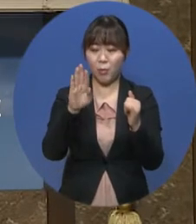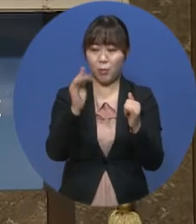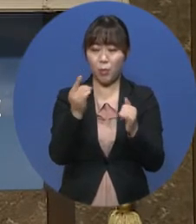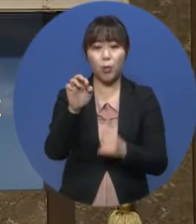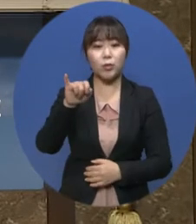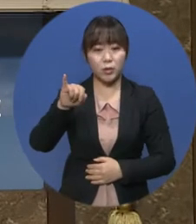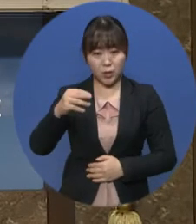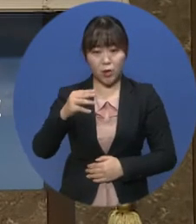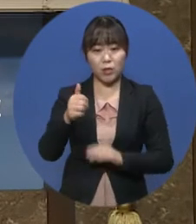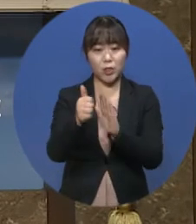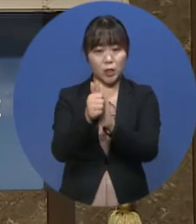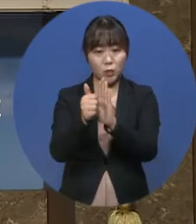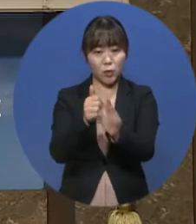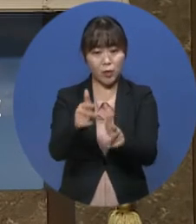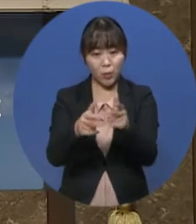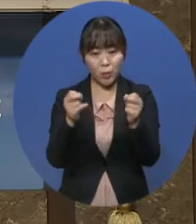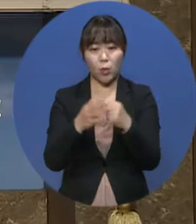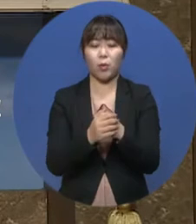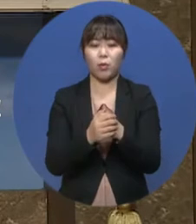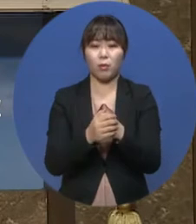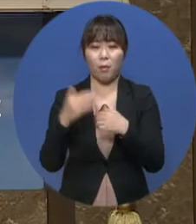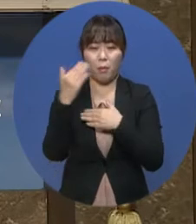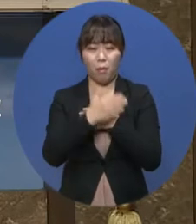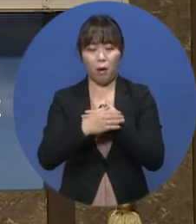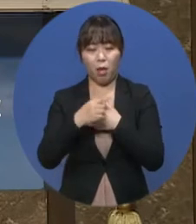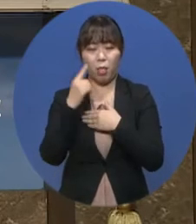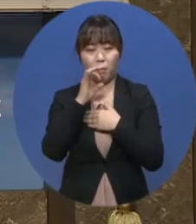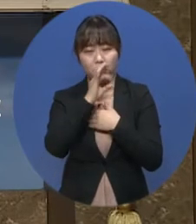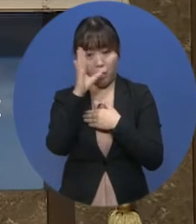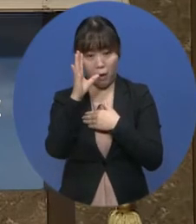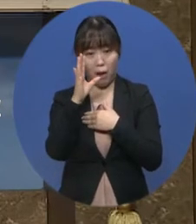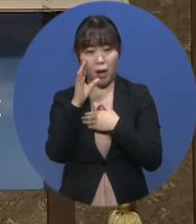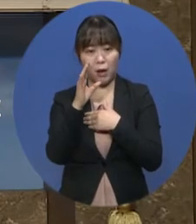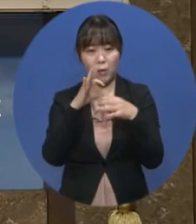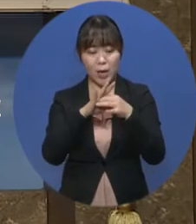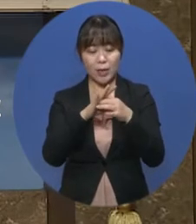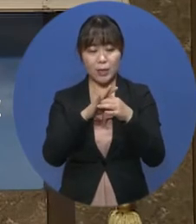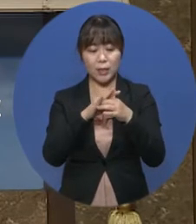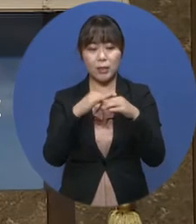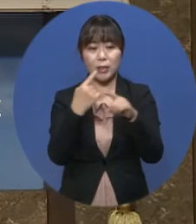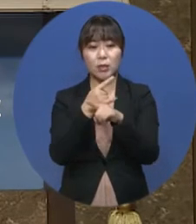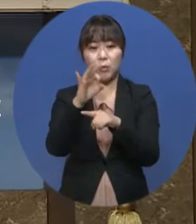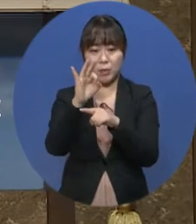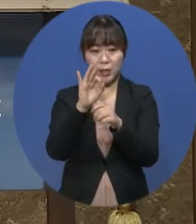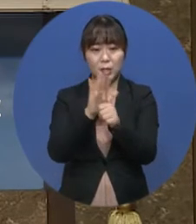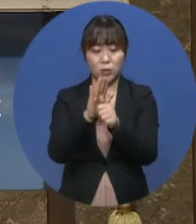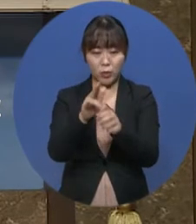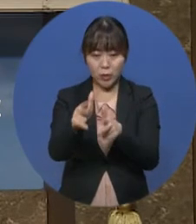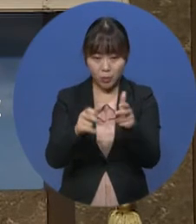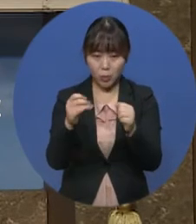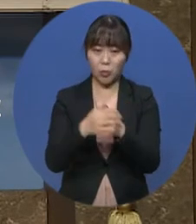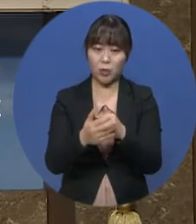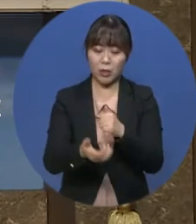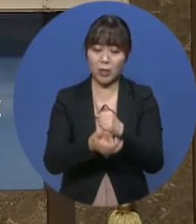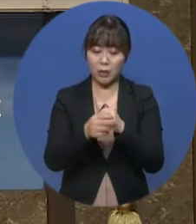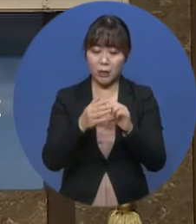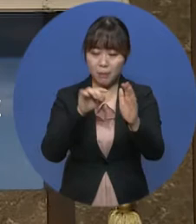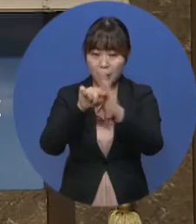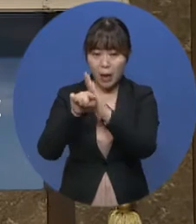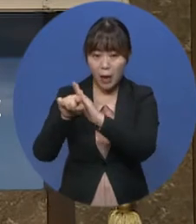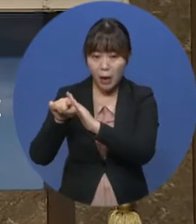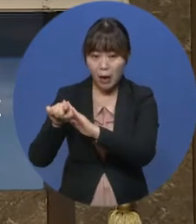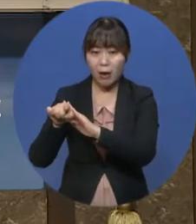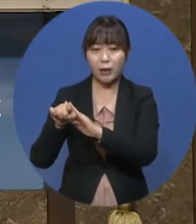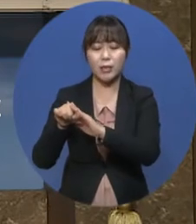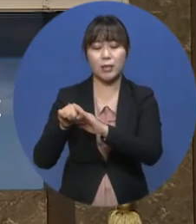지원사업도 전신 마취 하에 에 하는 치료비 지원사업 또 이동 치료 등의